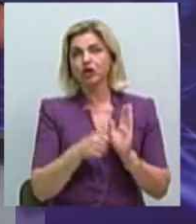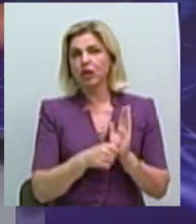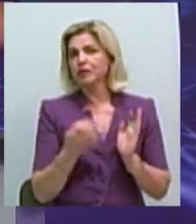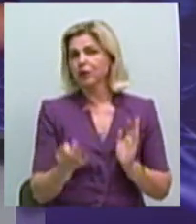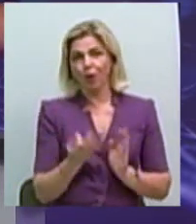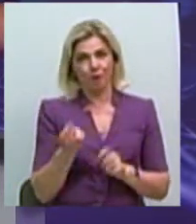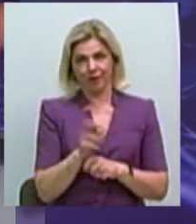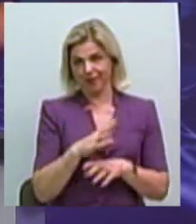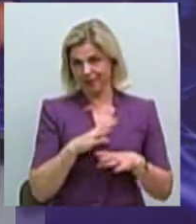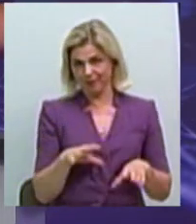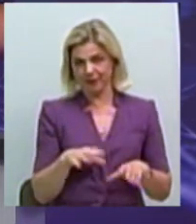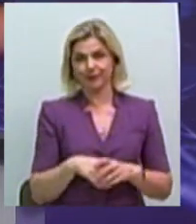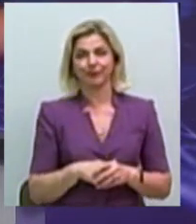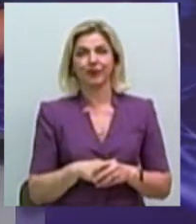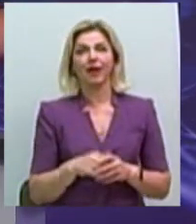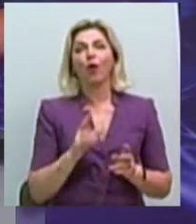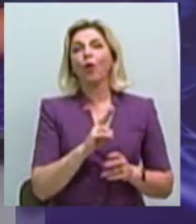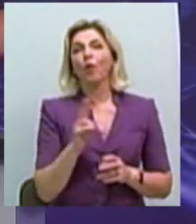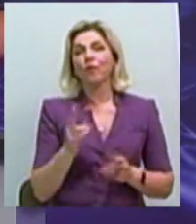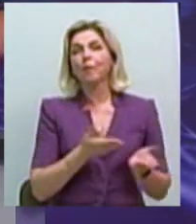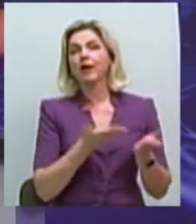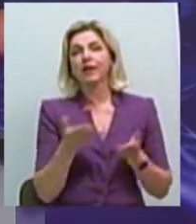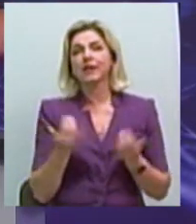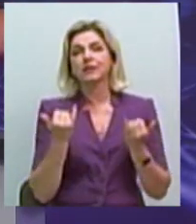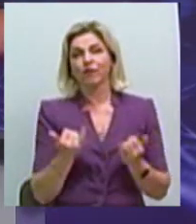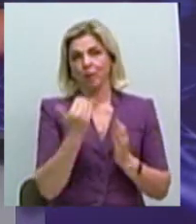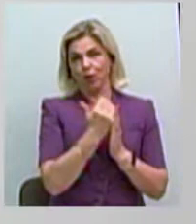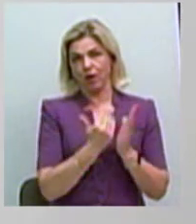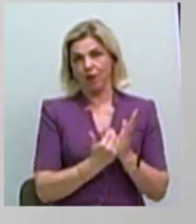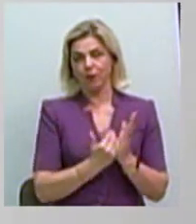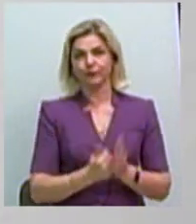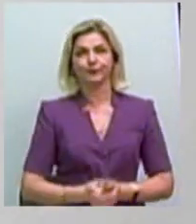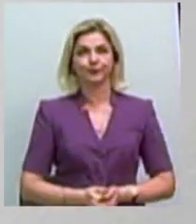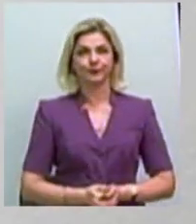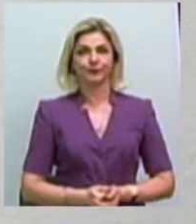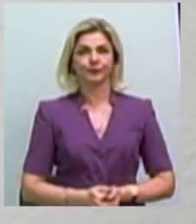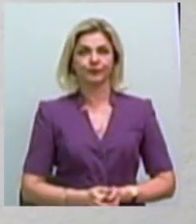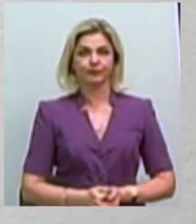разу. Отже, кого ми кликали на сьогоднішню програму?